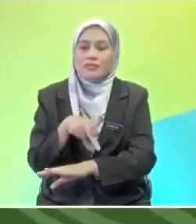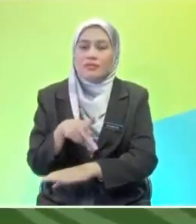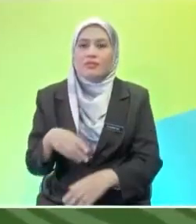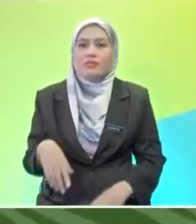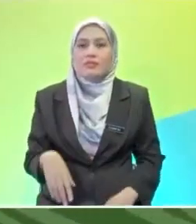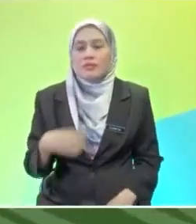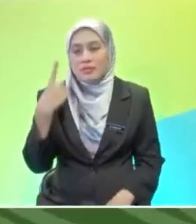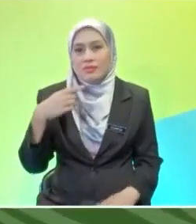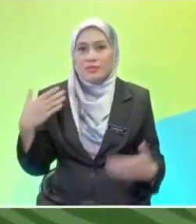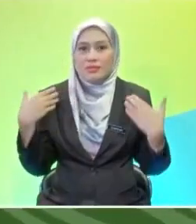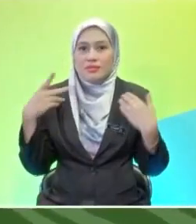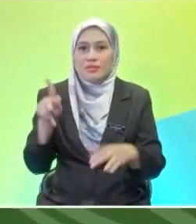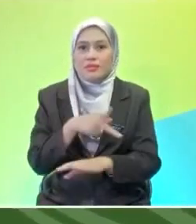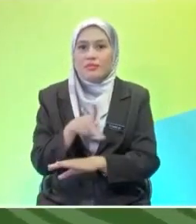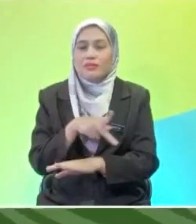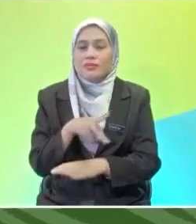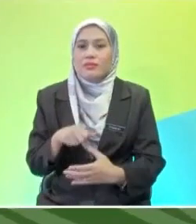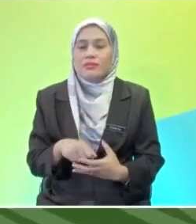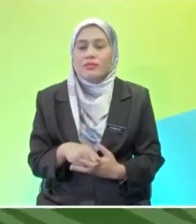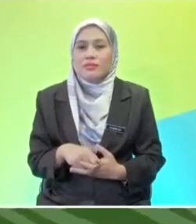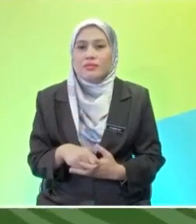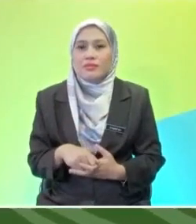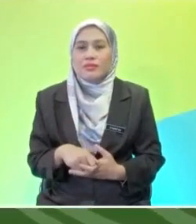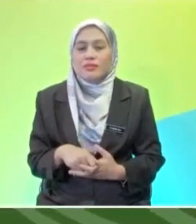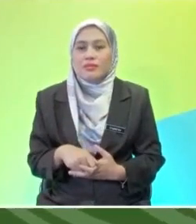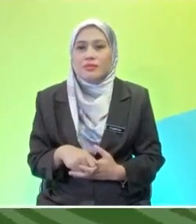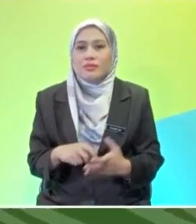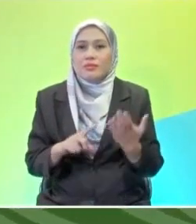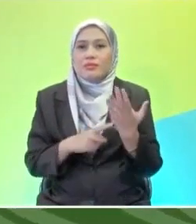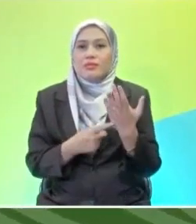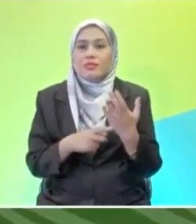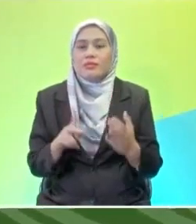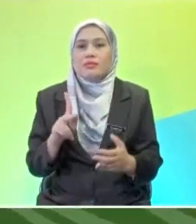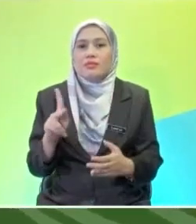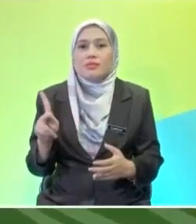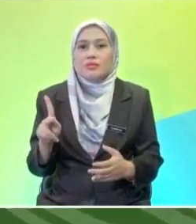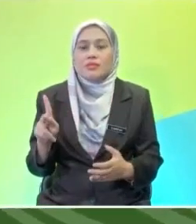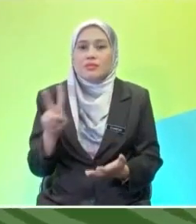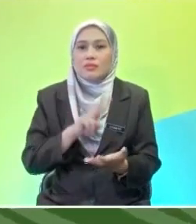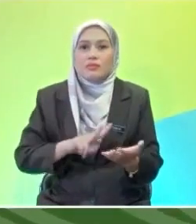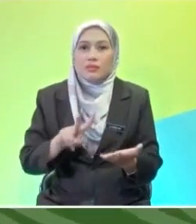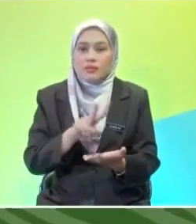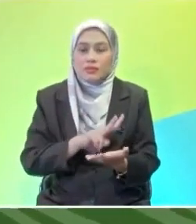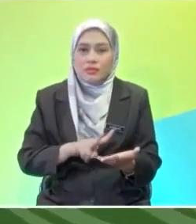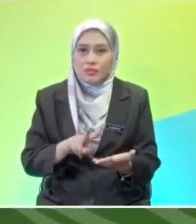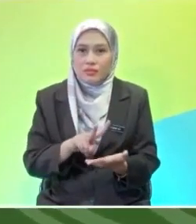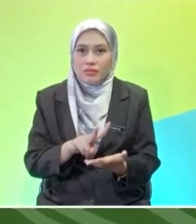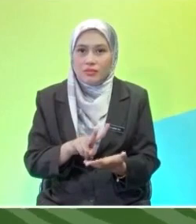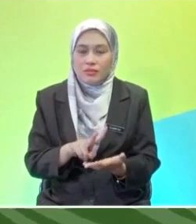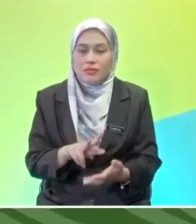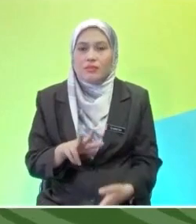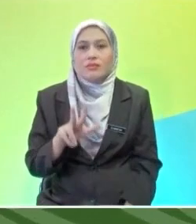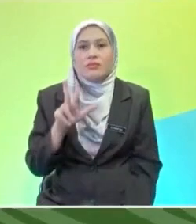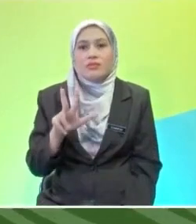Wah, semua pernah. Wah, okey. Jadi, untuk itu kita mulakan dengan menonton video ringkas ini tentang 3 kanak-kanak